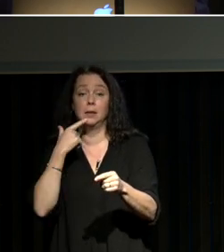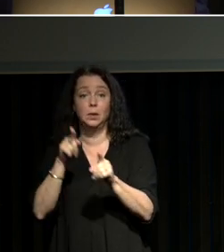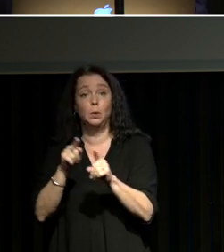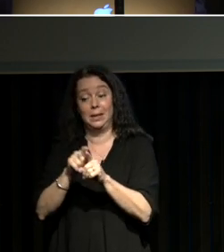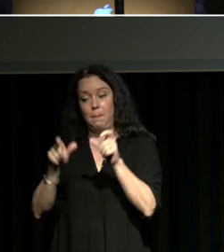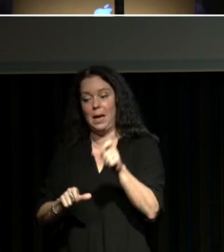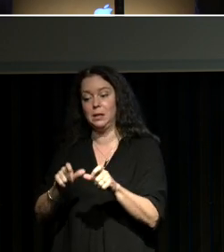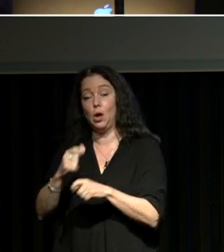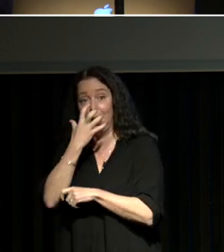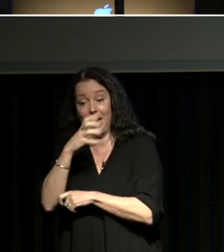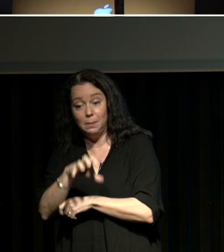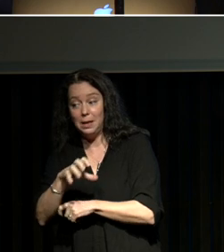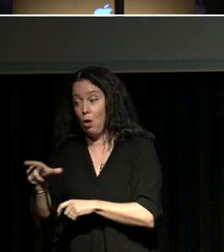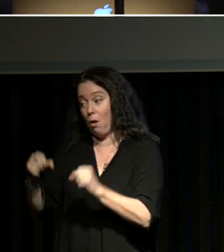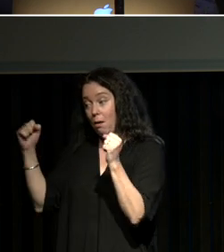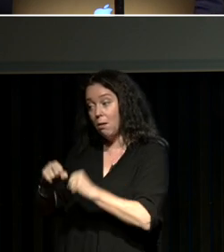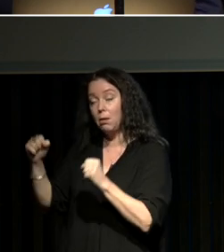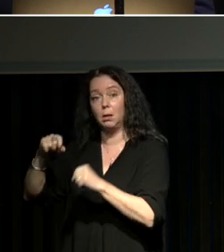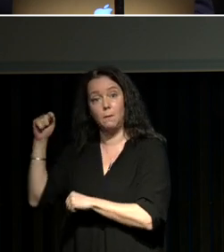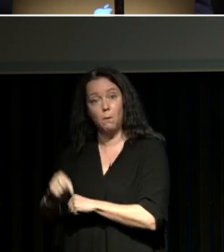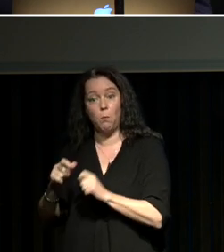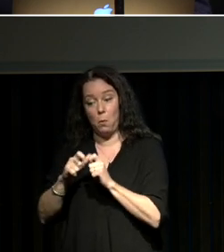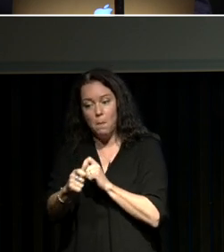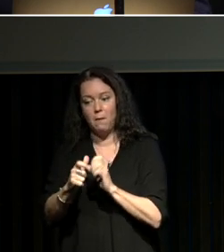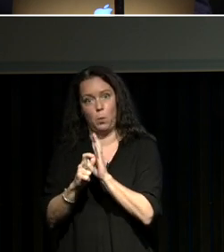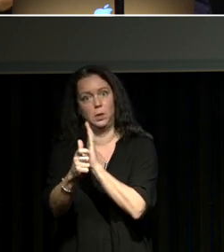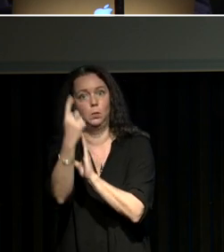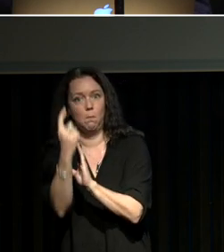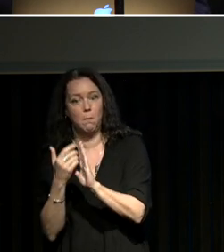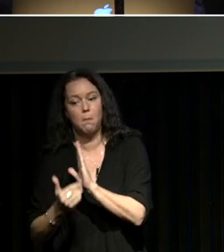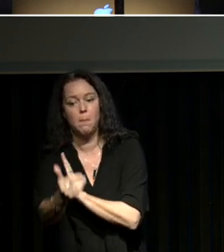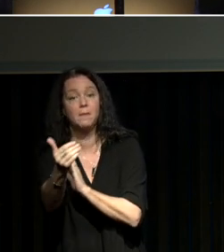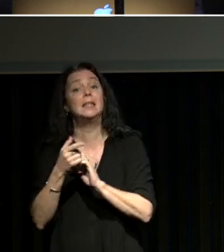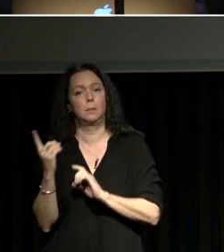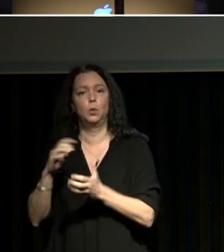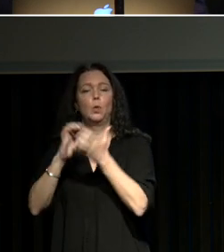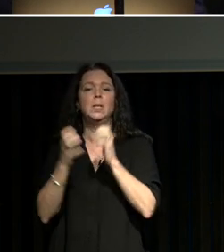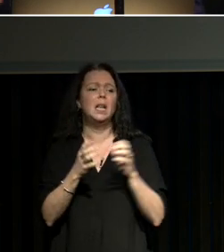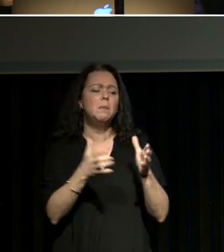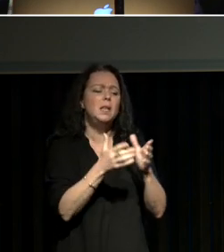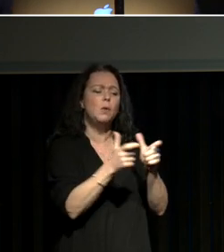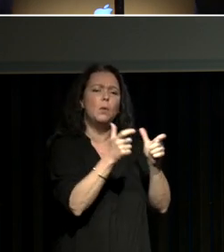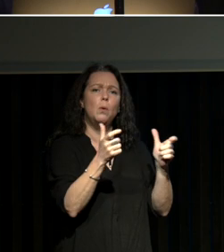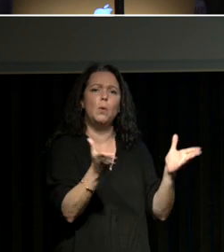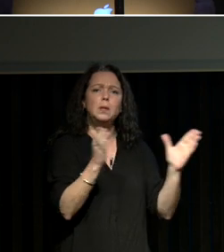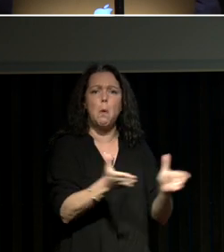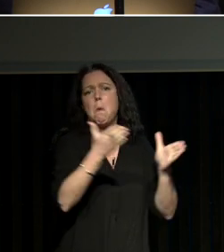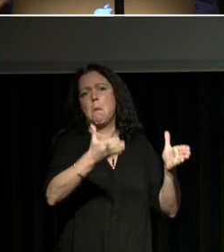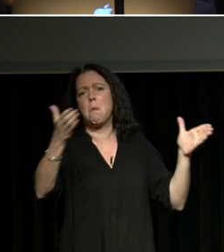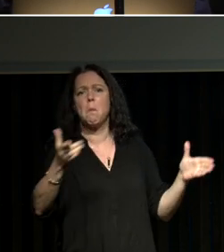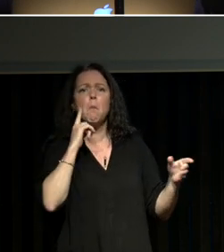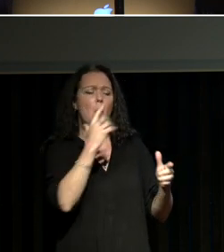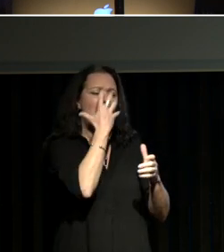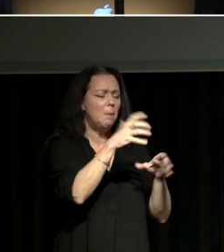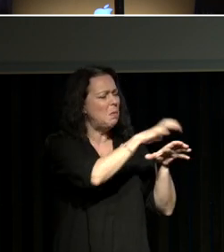réanimateurs pour pouvoir mettre en œuvre ce type de processus. Et c'est plus compliqué dans les gros établissements où il y a beaucoup de réanimation. Il